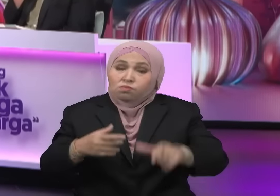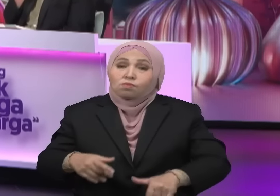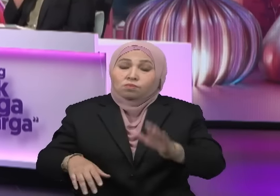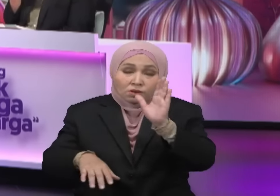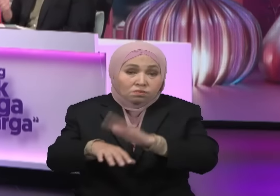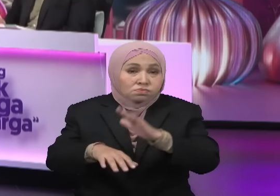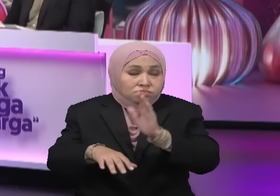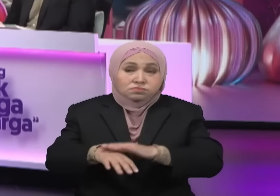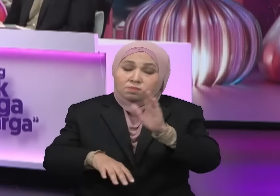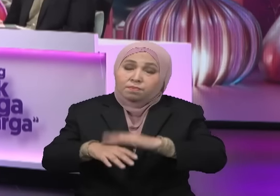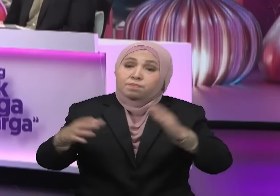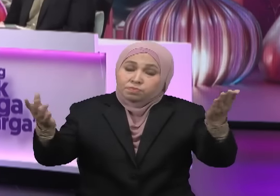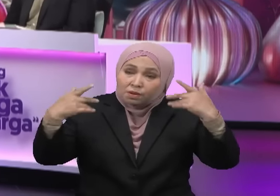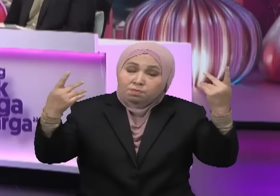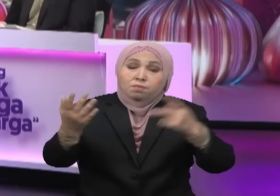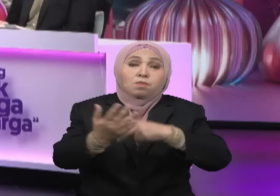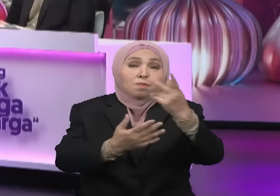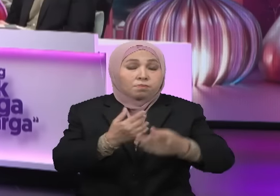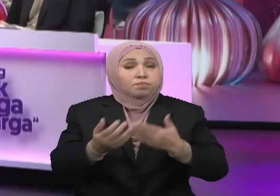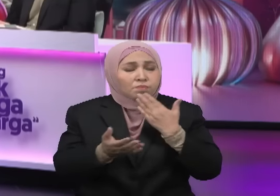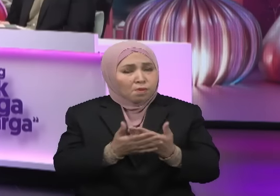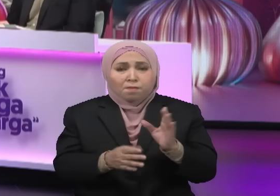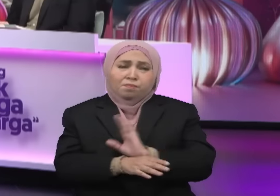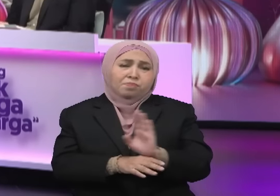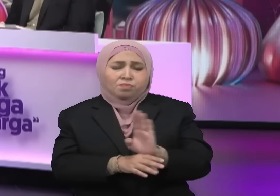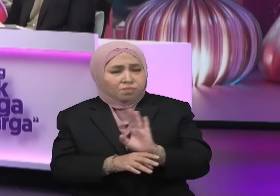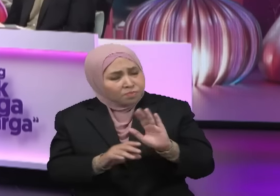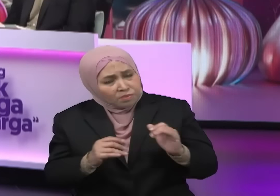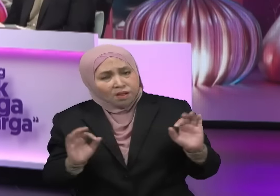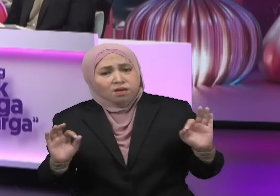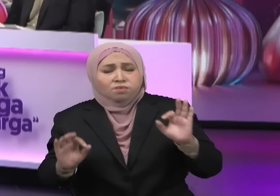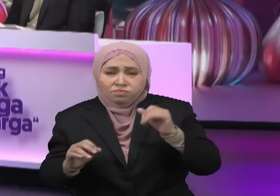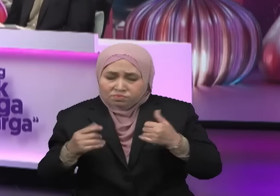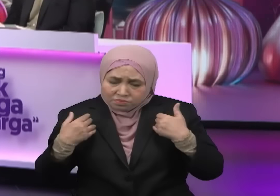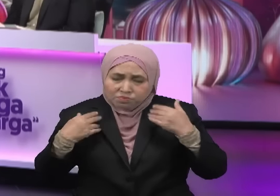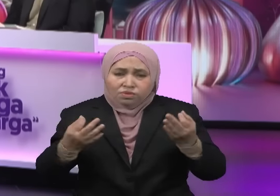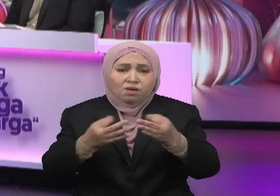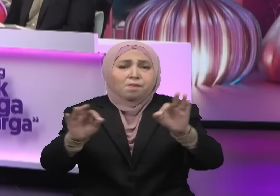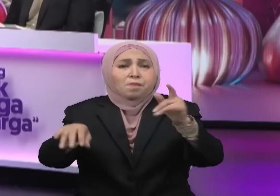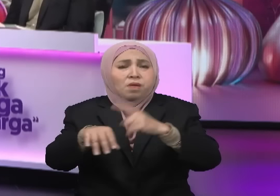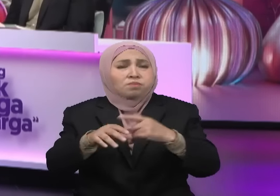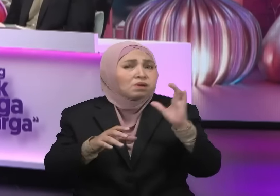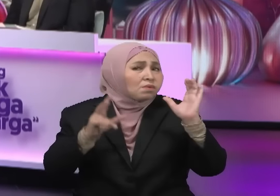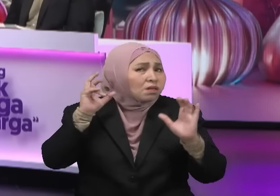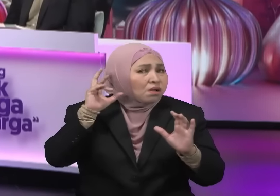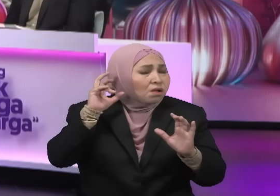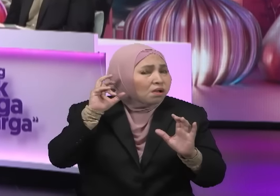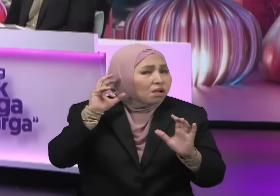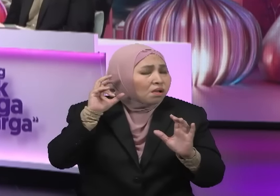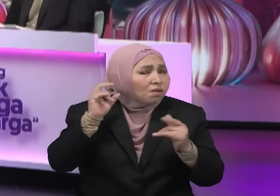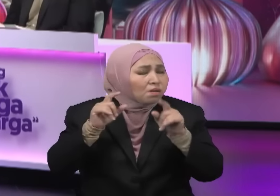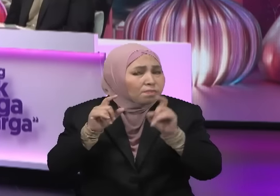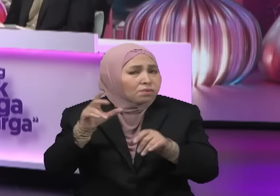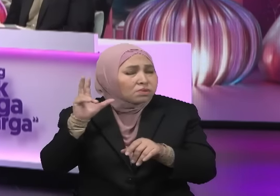pergi kepada program yang baik, kalau kita sibuk-sibuklah kan, tapi kalau boleh kita ruangkan masa, dan bila kita mendengar itu, kita perlu